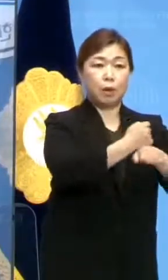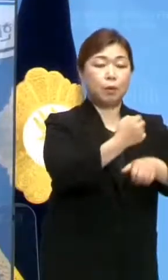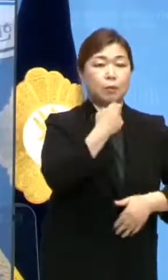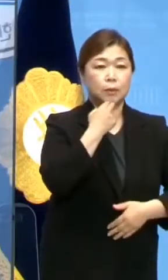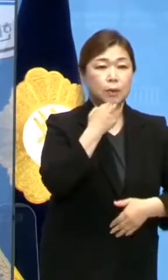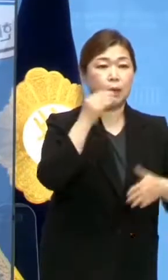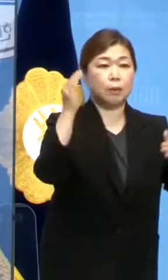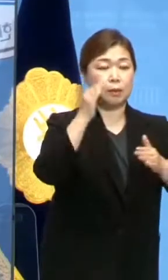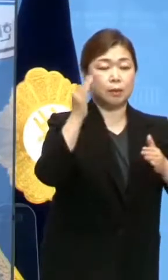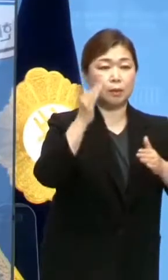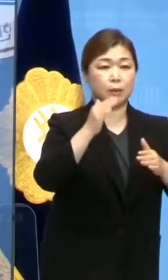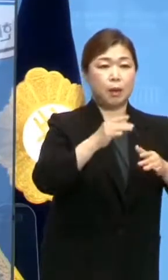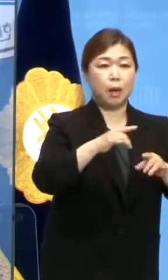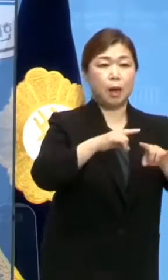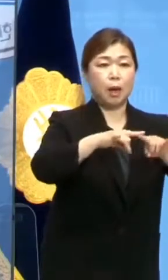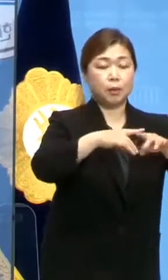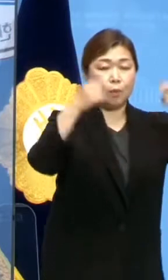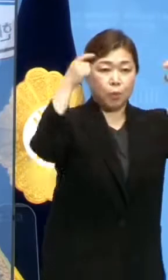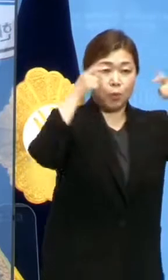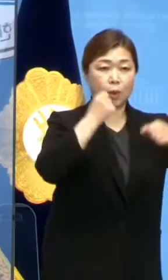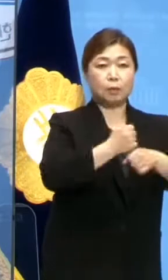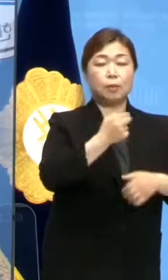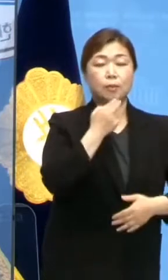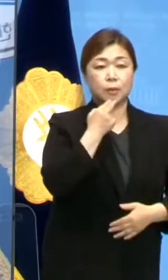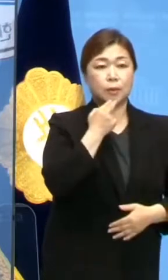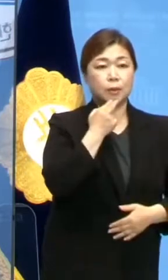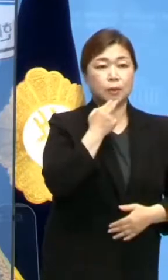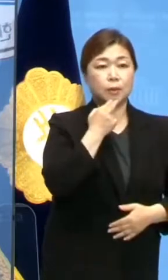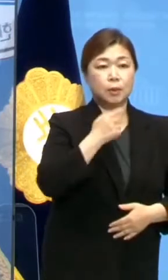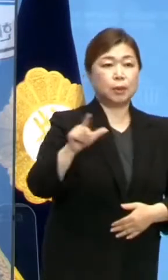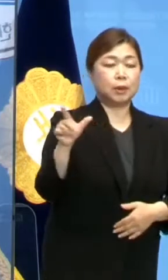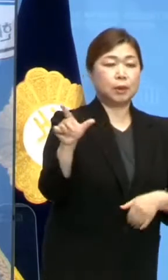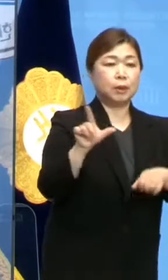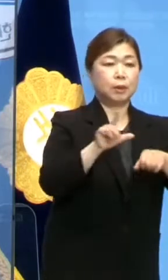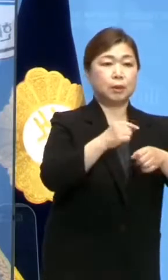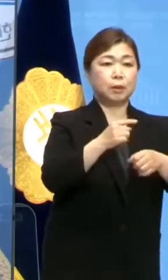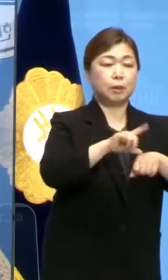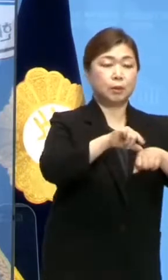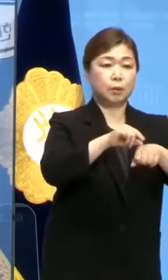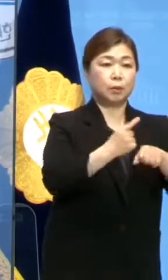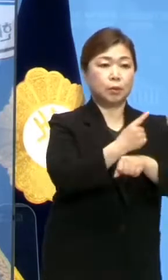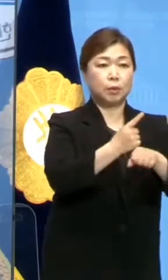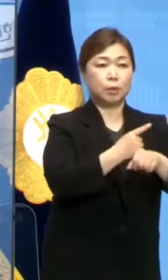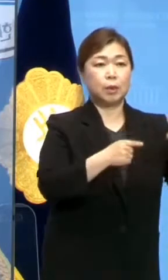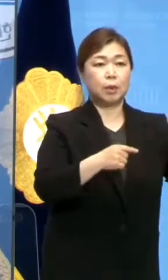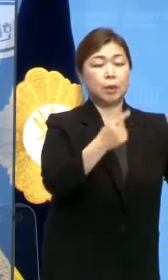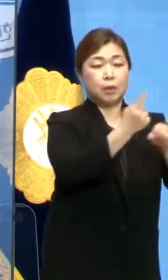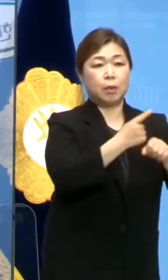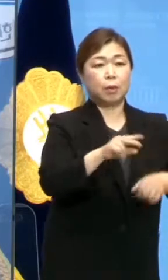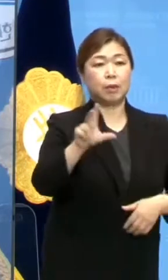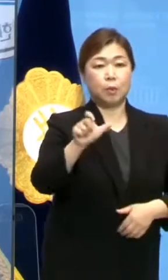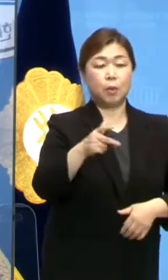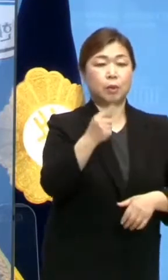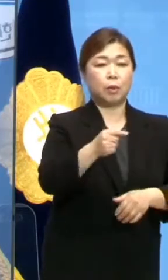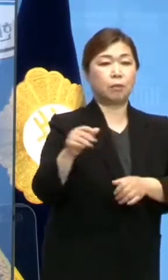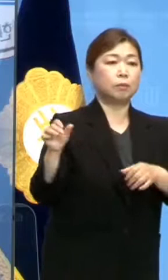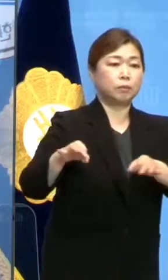학생들이 안 정면을 착용하지 않은 채 시속 25km 에 달하는 전동 취뽀 를 타고